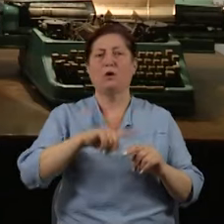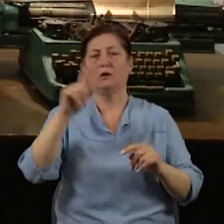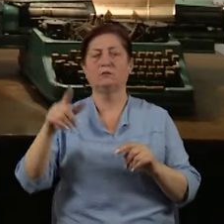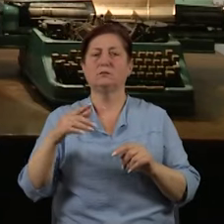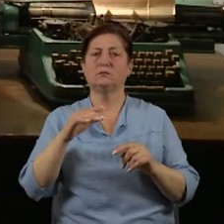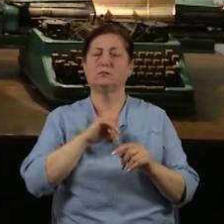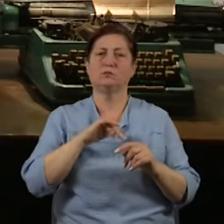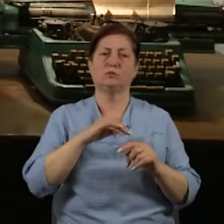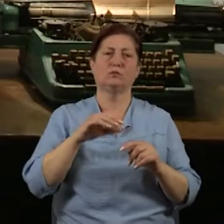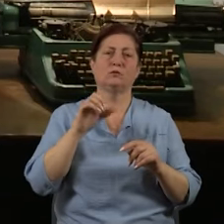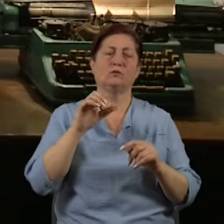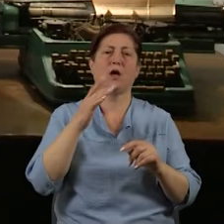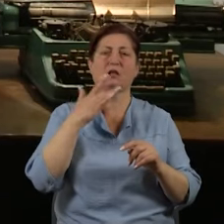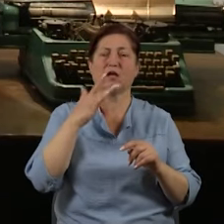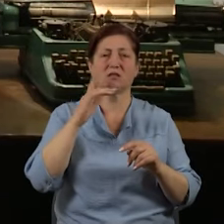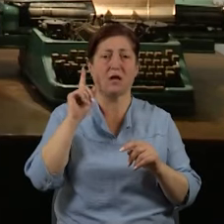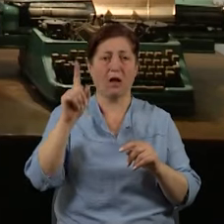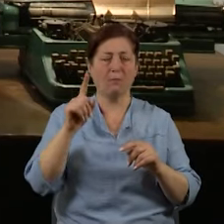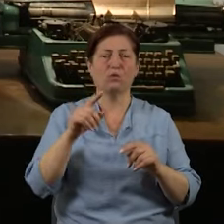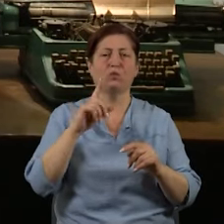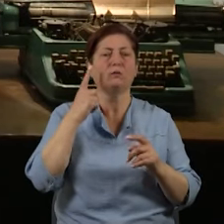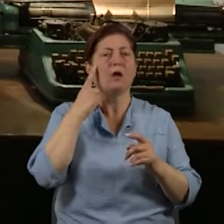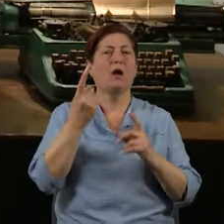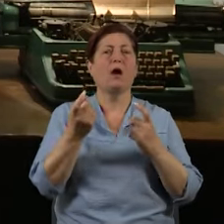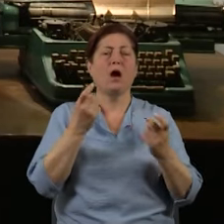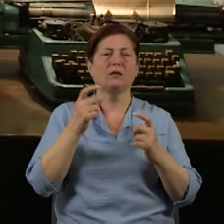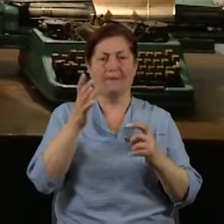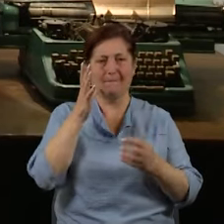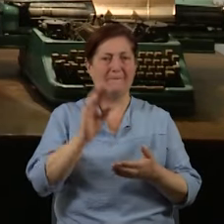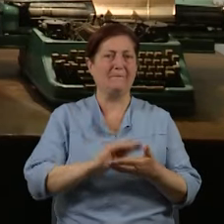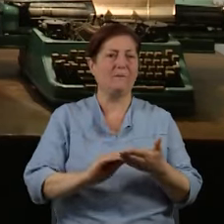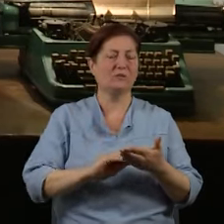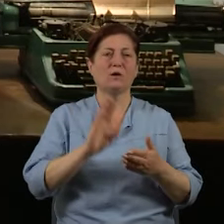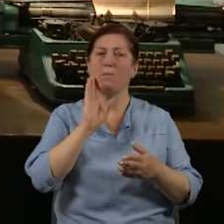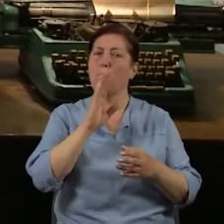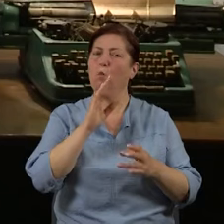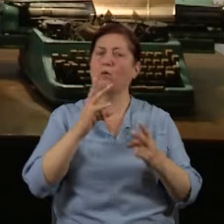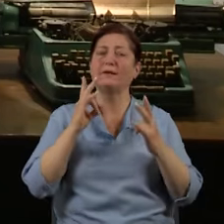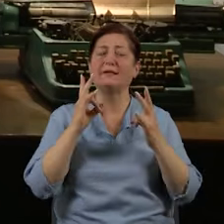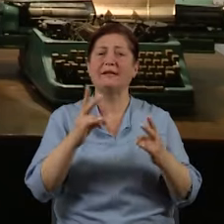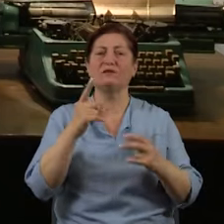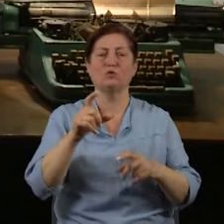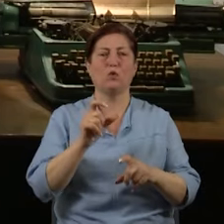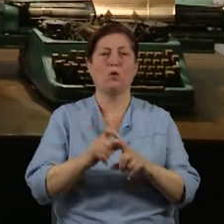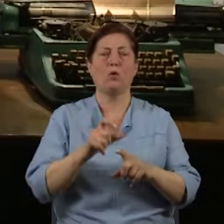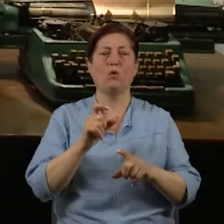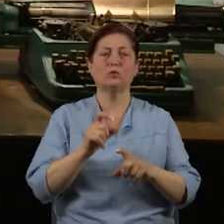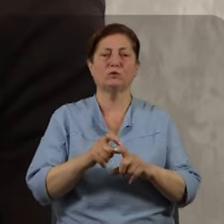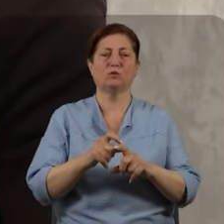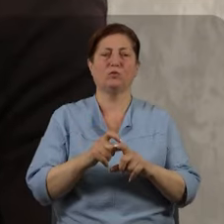դրան բանտարկվում է եւ իր ամենահայտնի բանաստեղծություններից մեկը մորը նվիրված, նրա խոսքով բնաբար